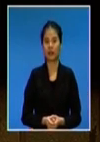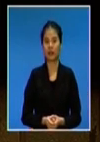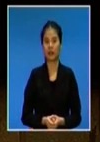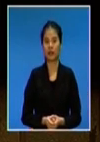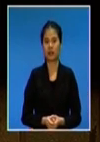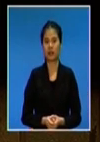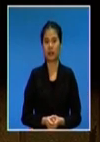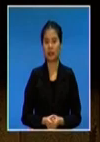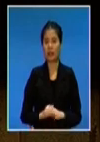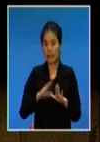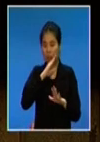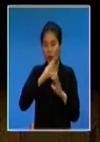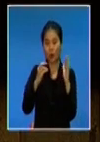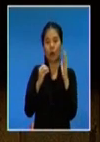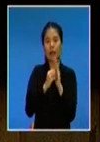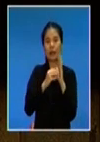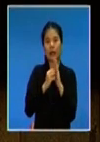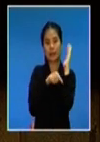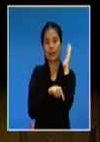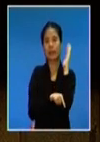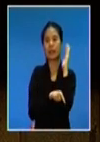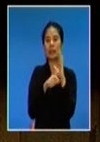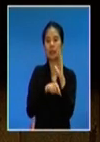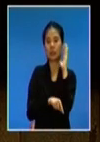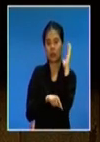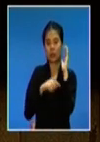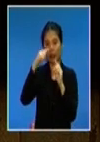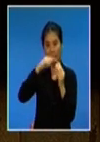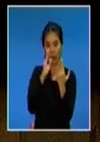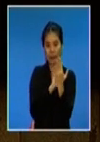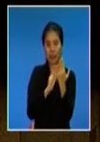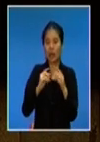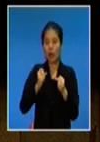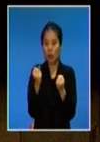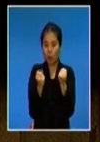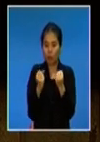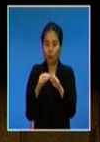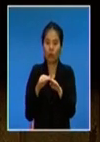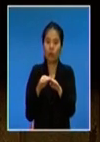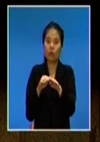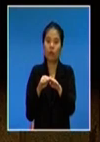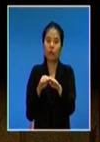ทำไมความเร็วรถมันลดลงเครื่องมันจะเสียไงเนี่ยทำไมเขารีบรัดเข็มขัด